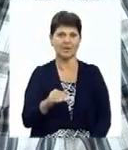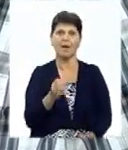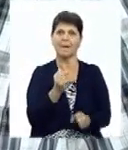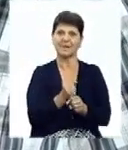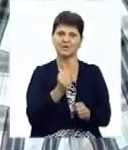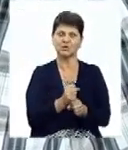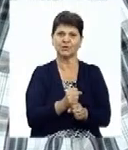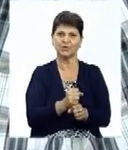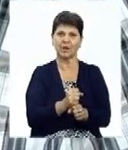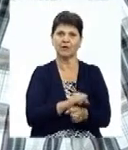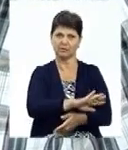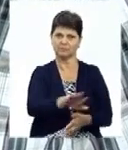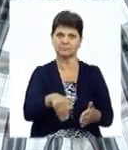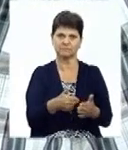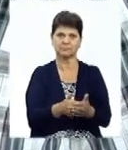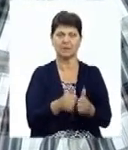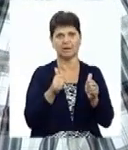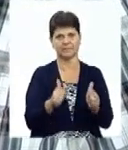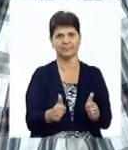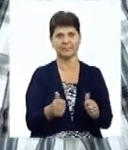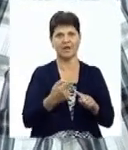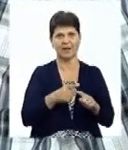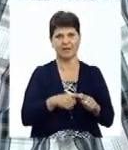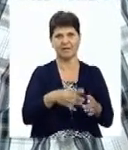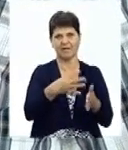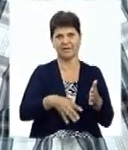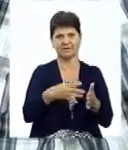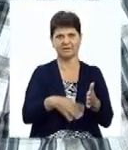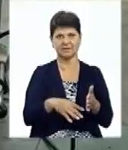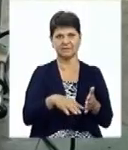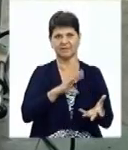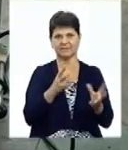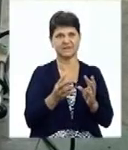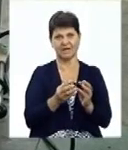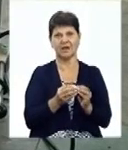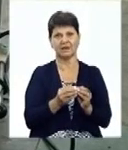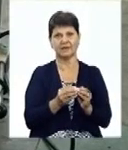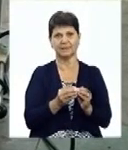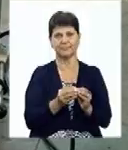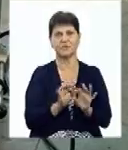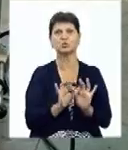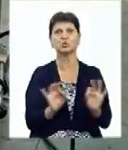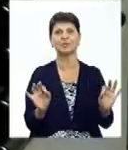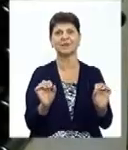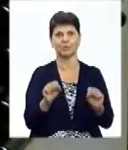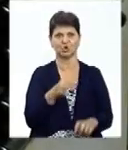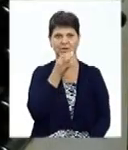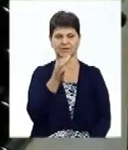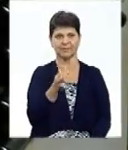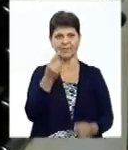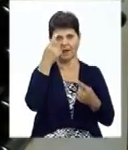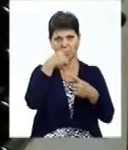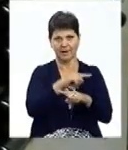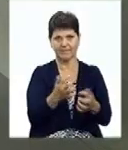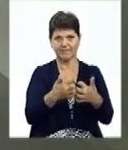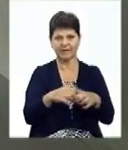працювало також досить, можна сказати, бездоганно, то ці верстати виглядають взагалі суперово, можна так сказати. Техніка ще